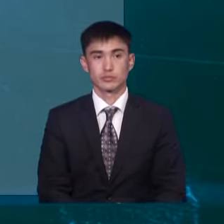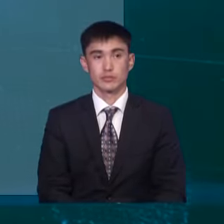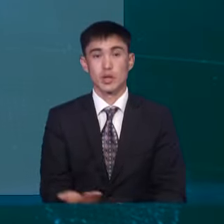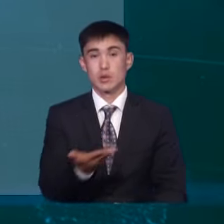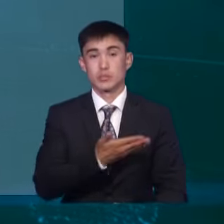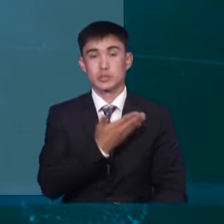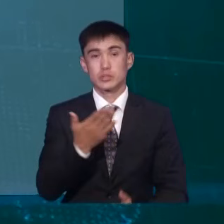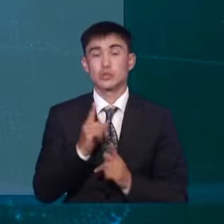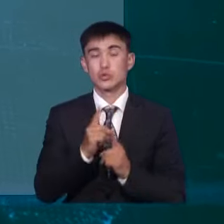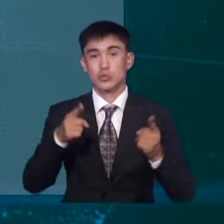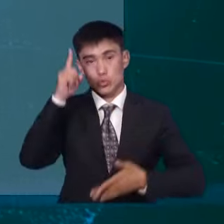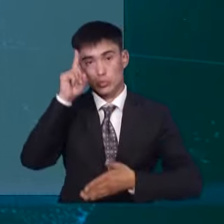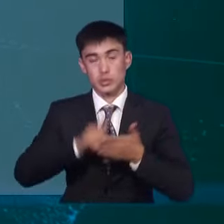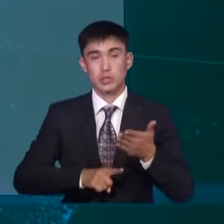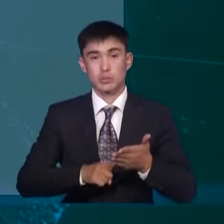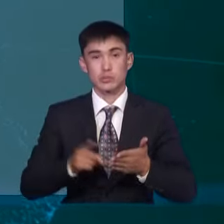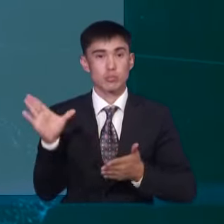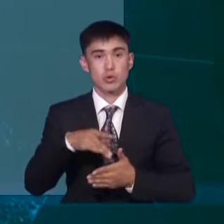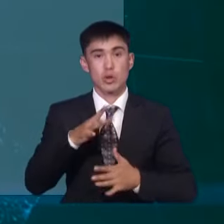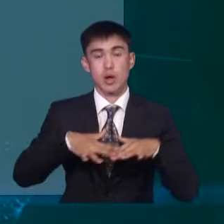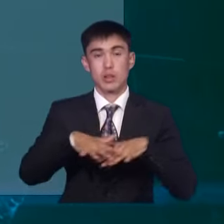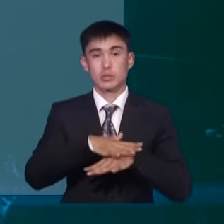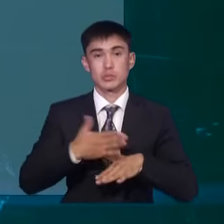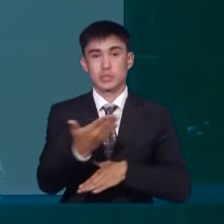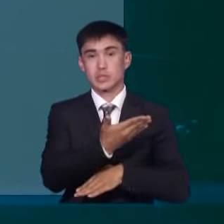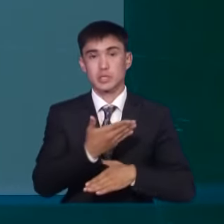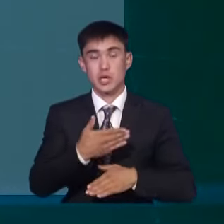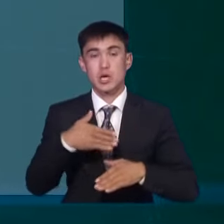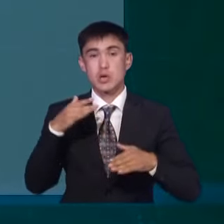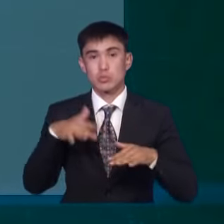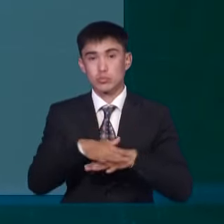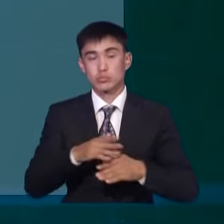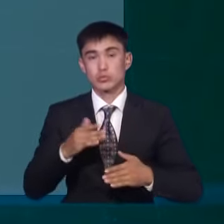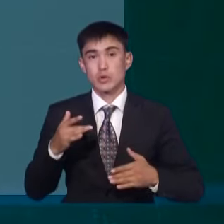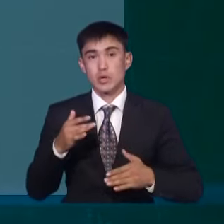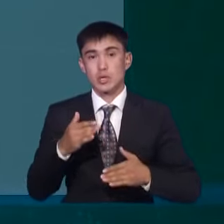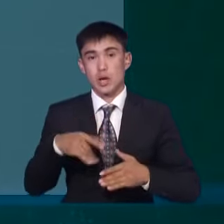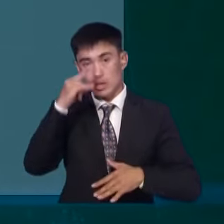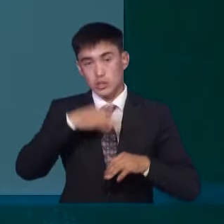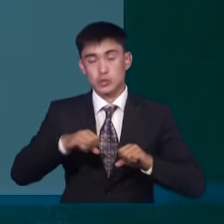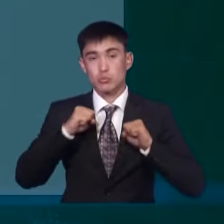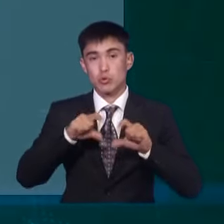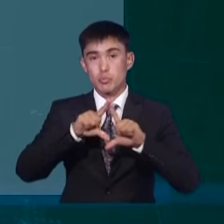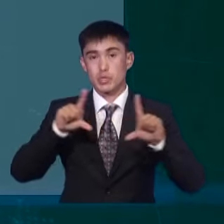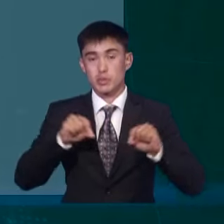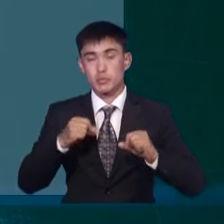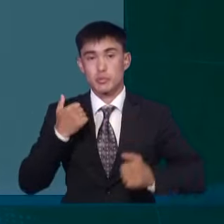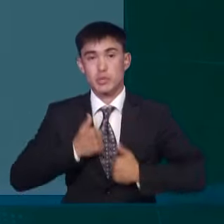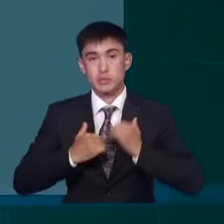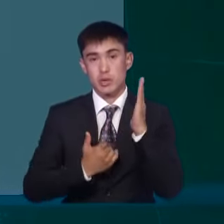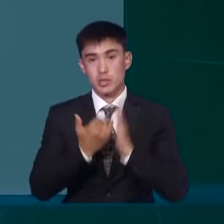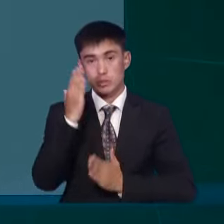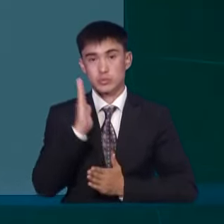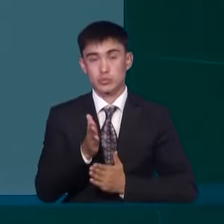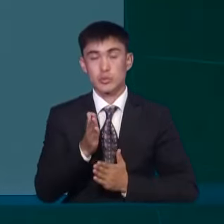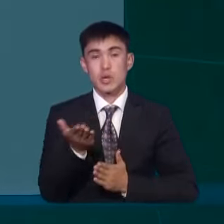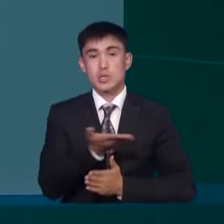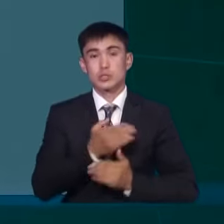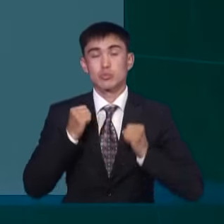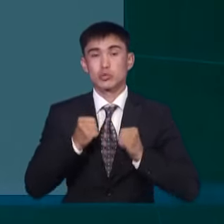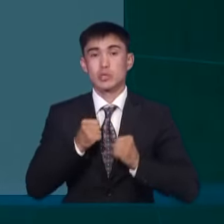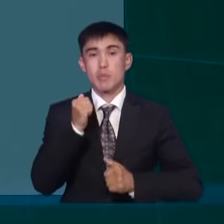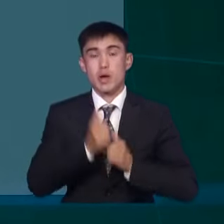Біз сіздерге зор үміт артамыз. Бүкіл халқымыз сіздерге жанкүйер. Жалпы Қазақ спорт мектебінің мәртебесі қашанда биік.